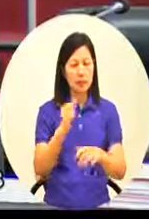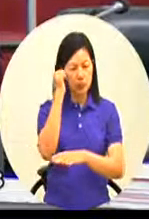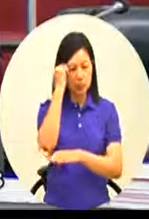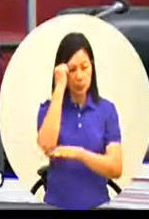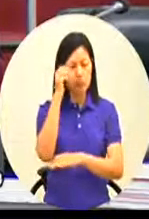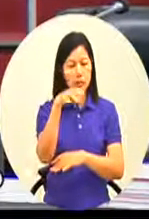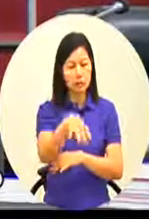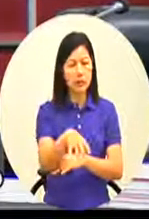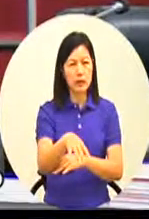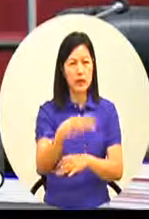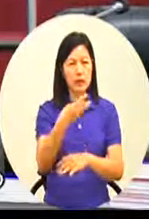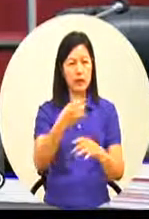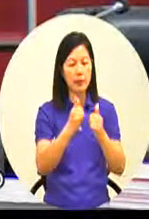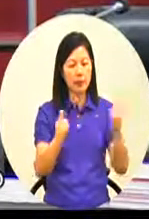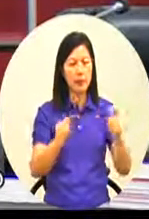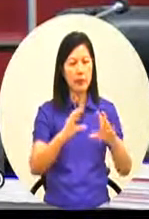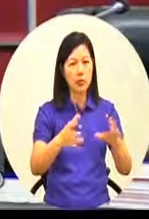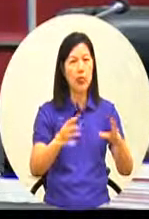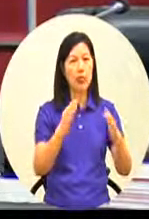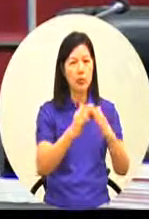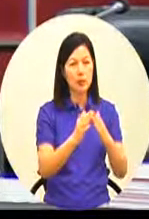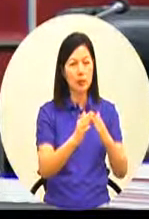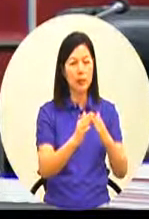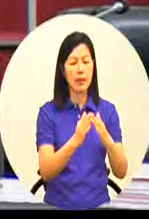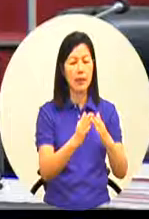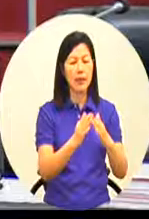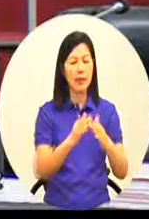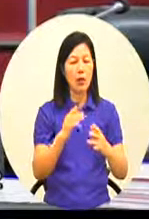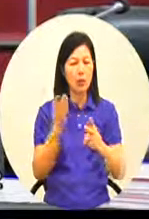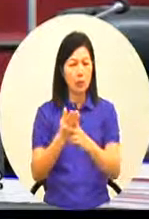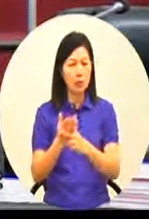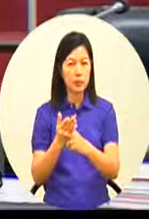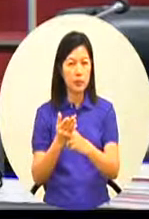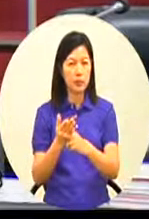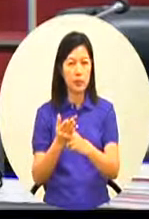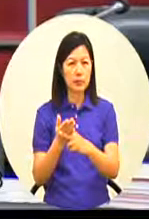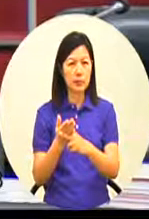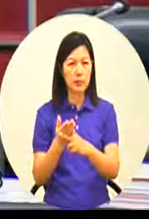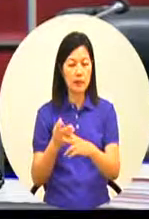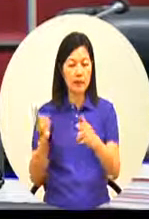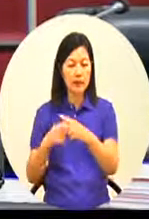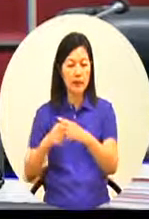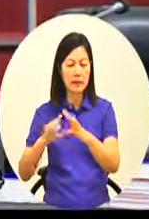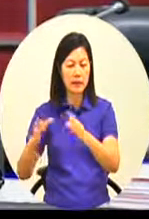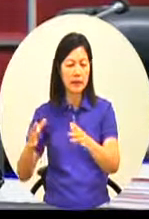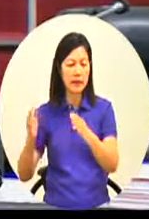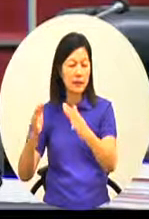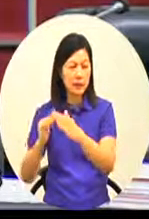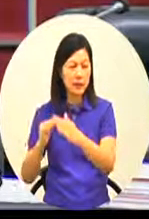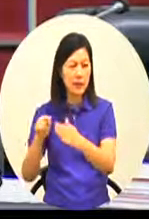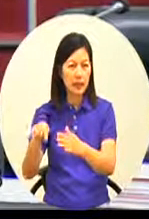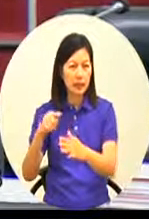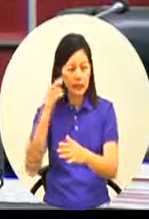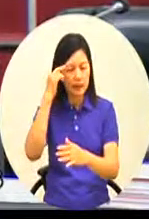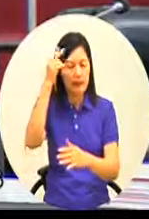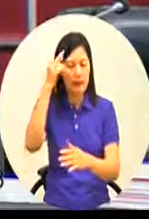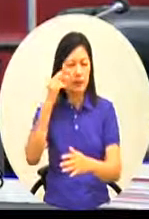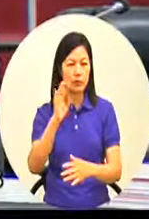是三民国宅啦，好，或者是做那种小国宅的这样子的一个感受